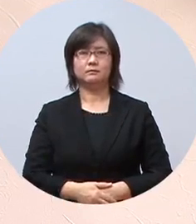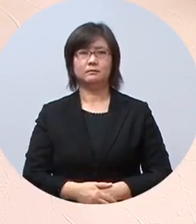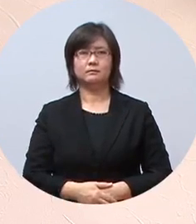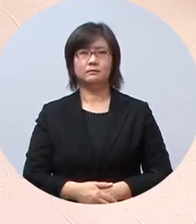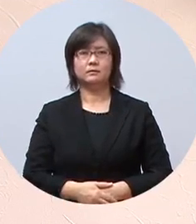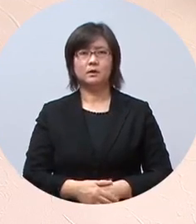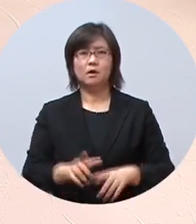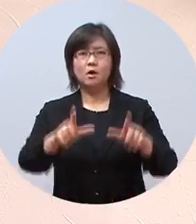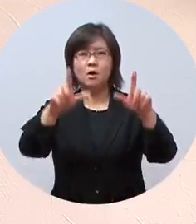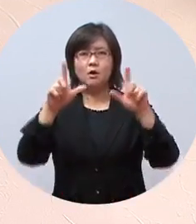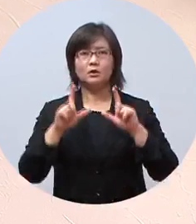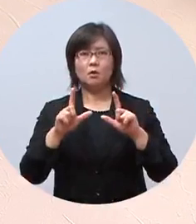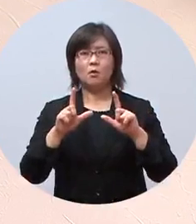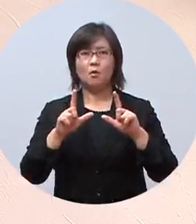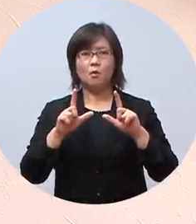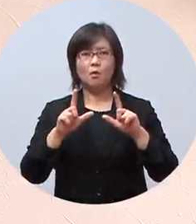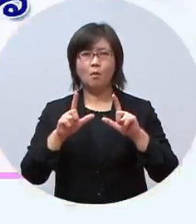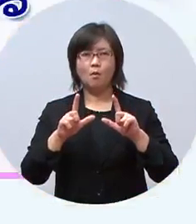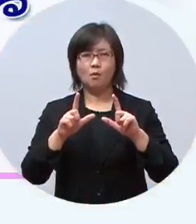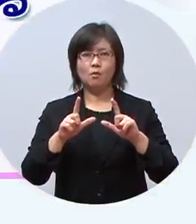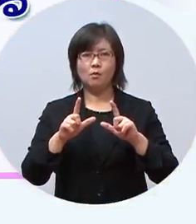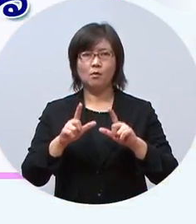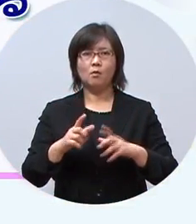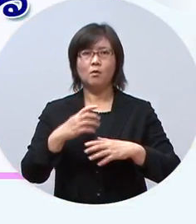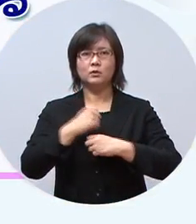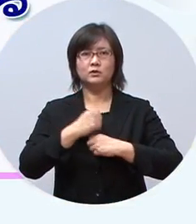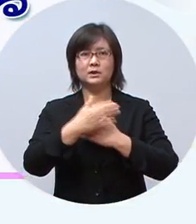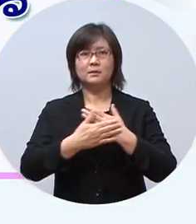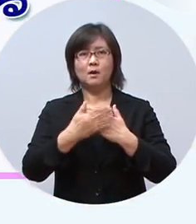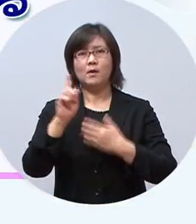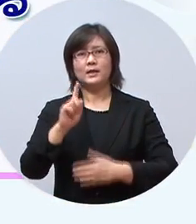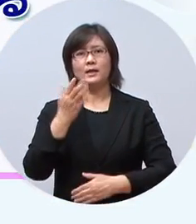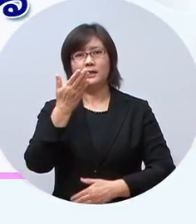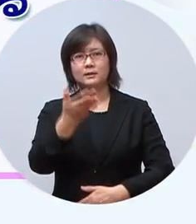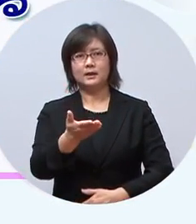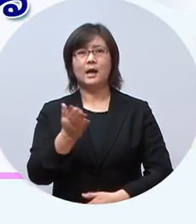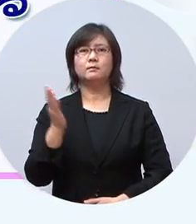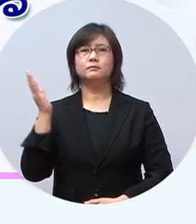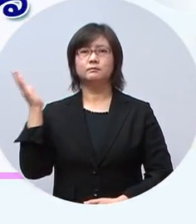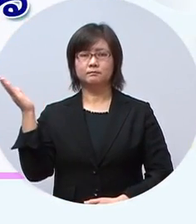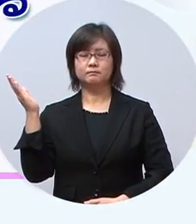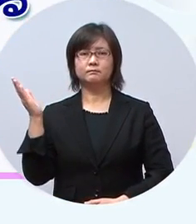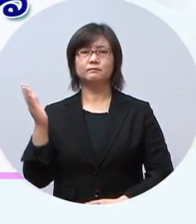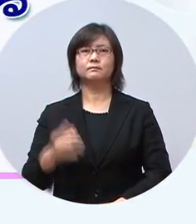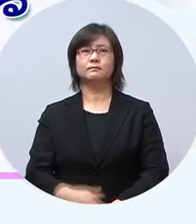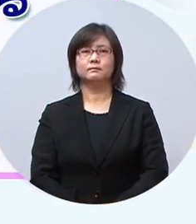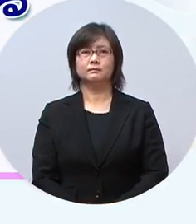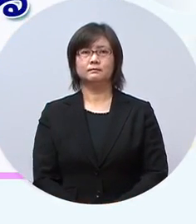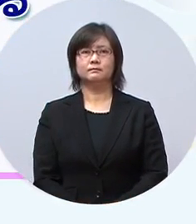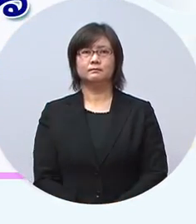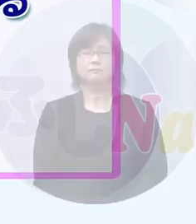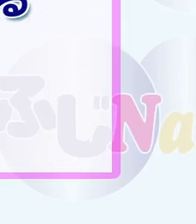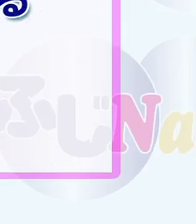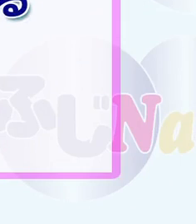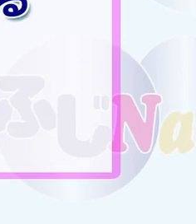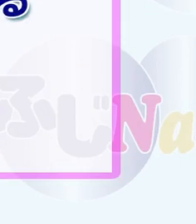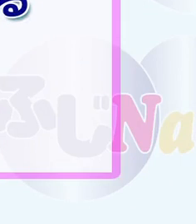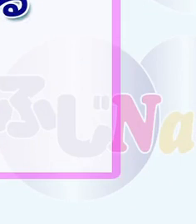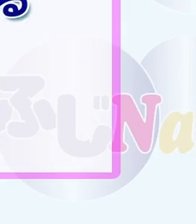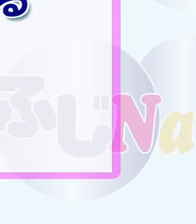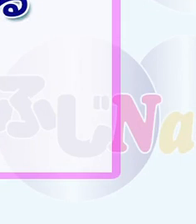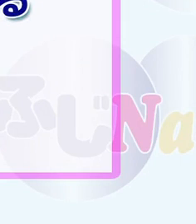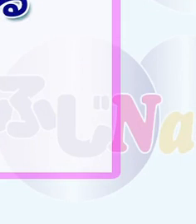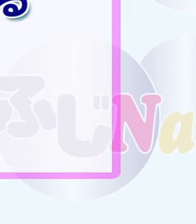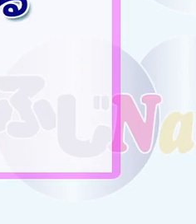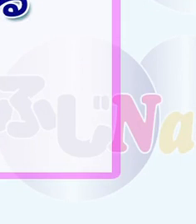が発表されたらどうすればいいですか。 不要不急の外出はできるだけ控えてください。外に出る場合でも長時